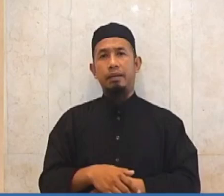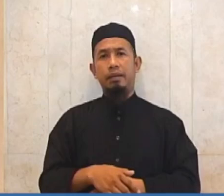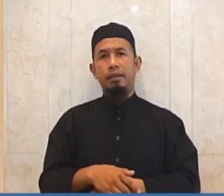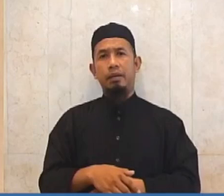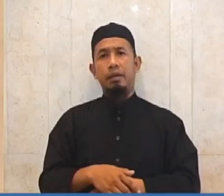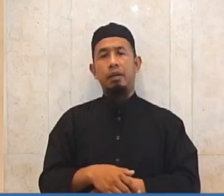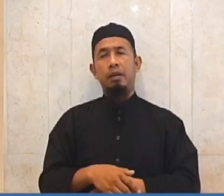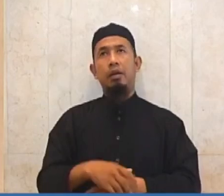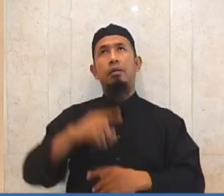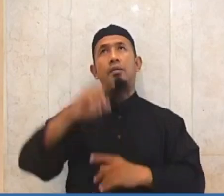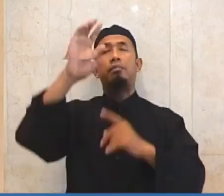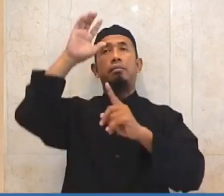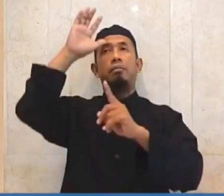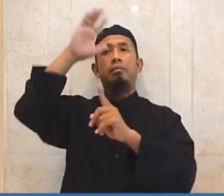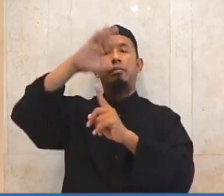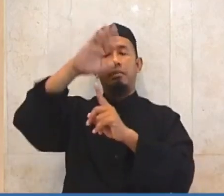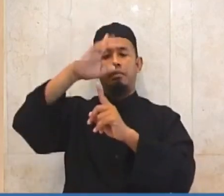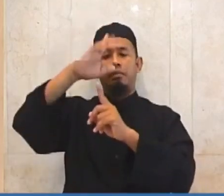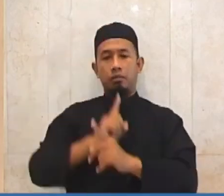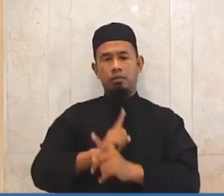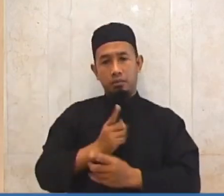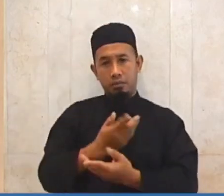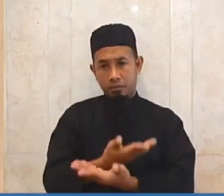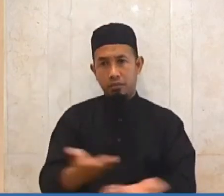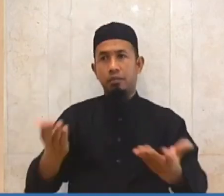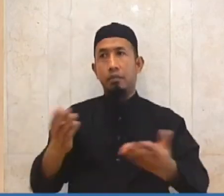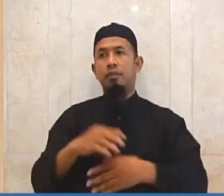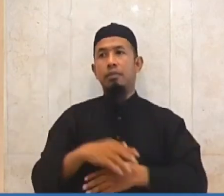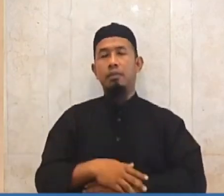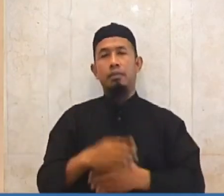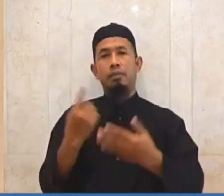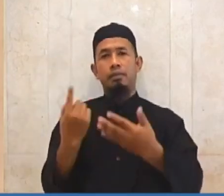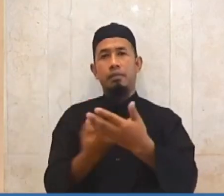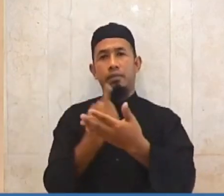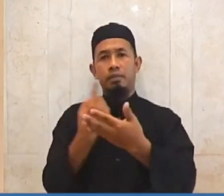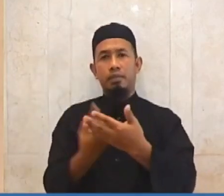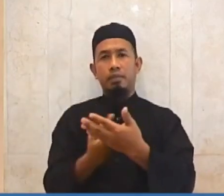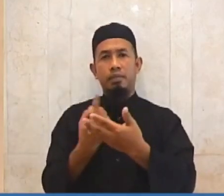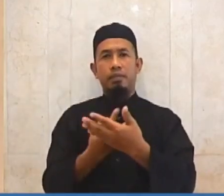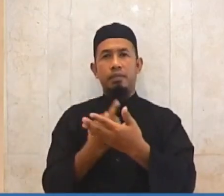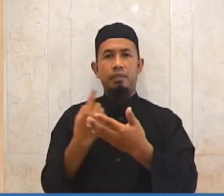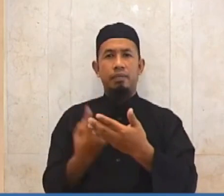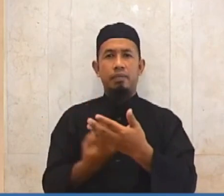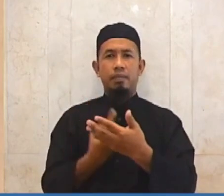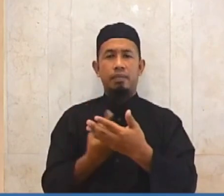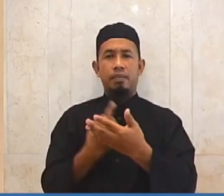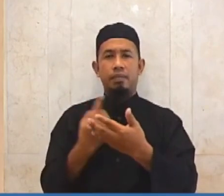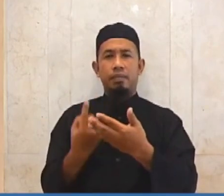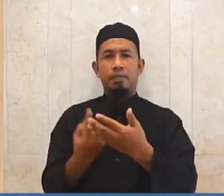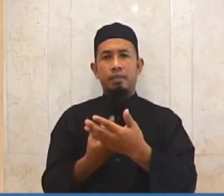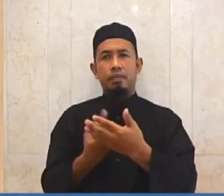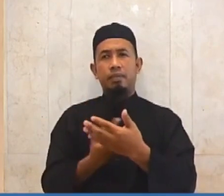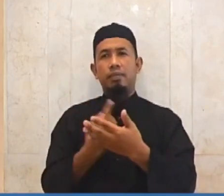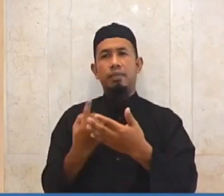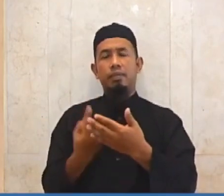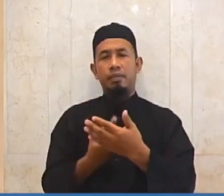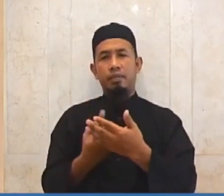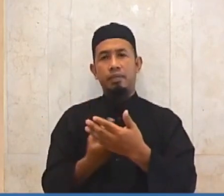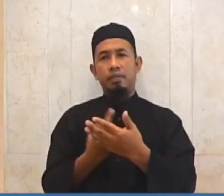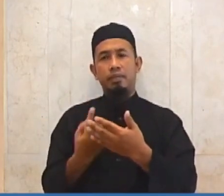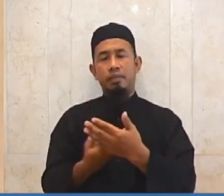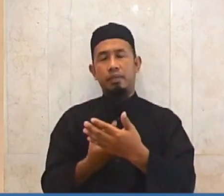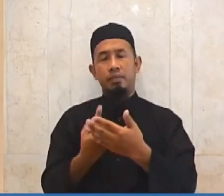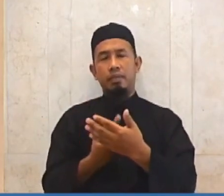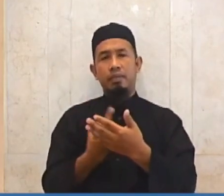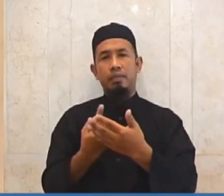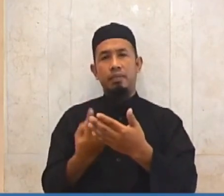barakallahu wakum F quranilim wafaani wayakum Bim F Minal Ayati wikril Hakim Wat taqobbala minni winkum